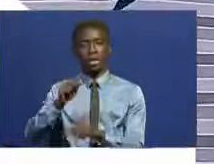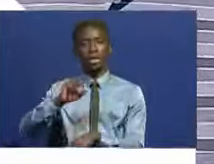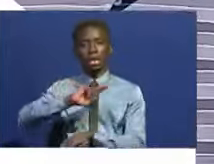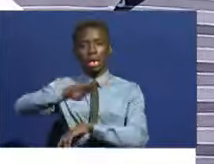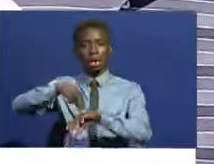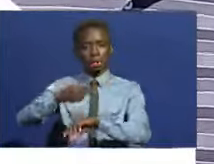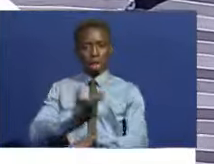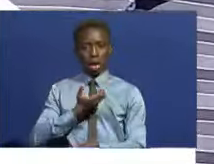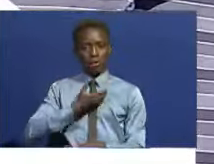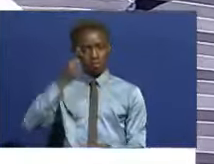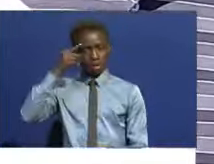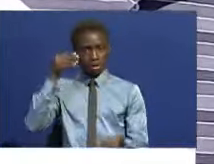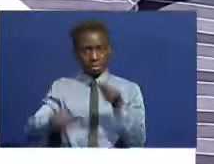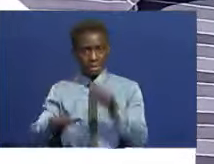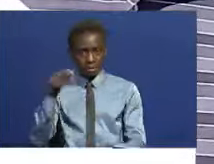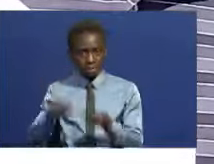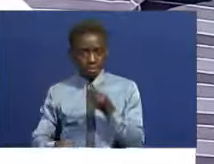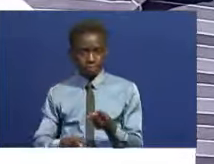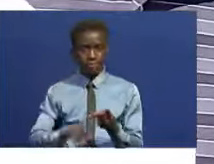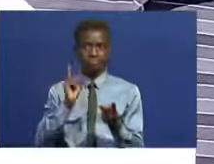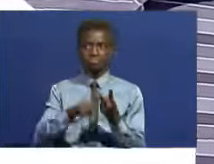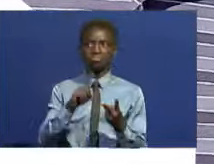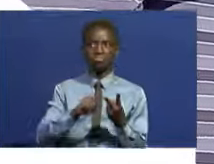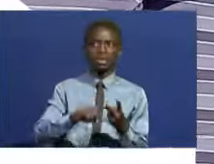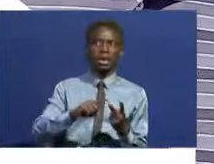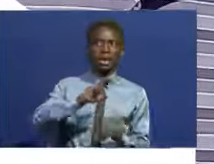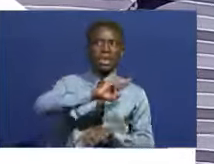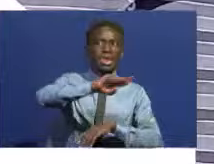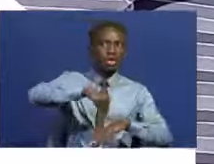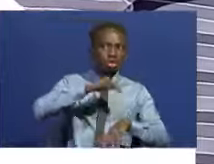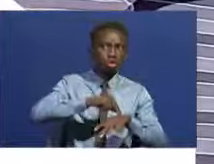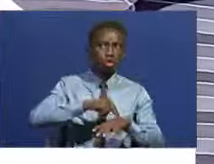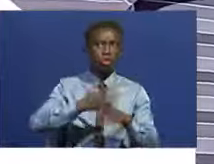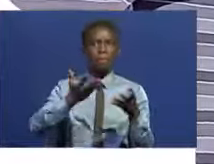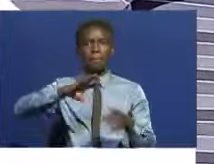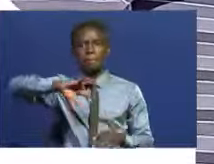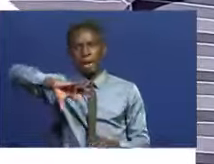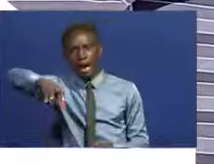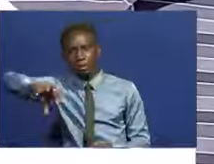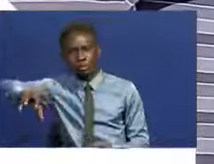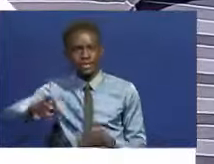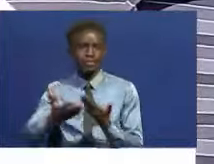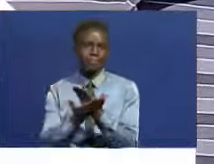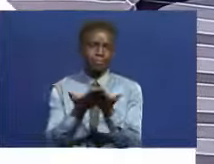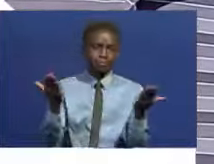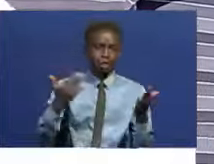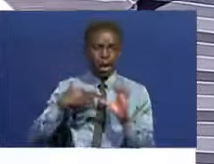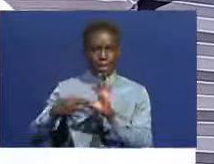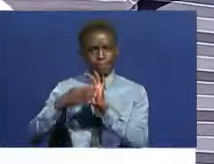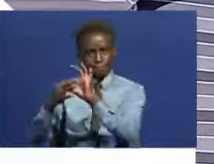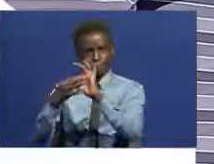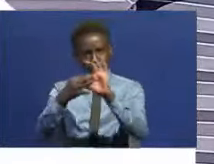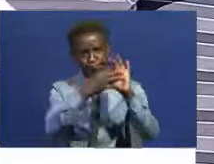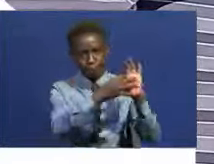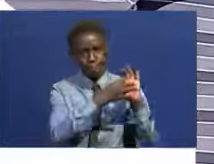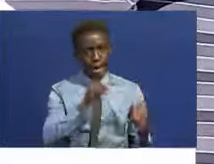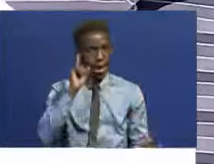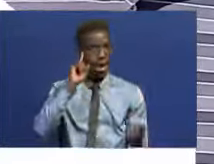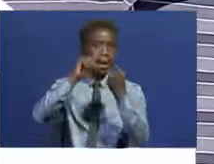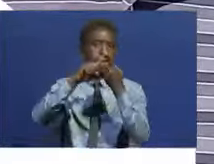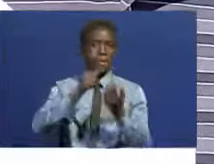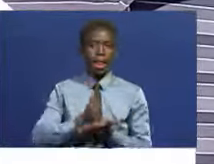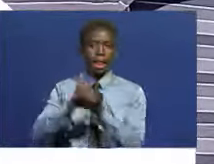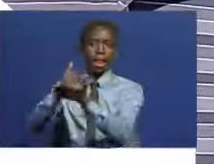serikali gatuzi na ya kufanya utafiti hasa Kwale. Tunajaribu kuangalia je